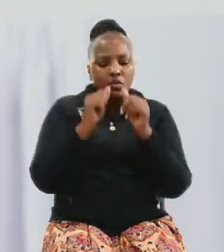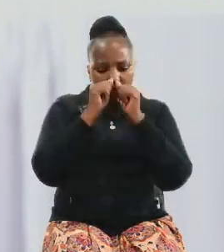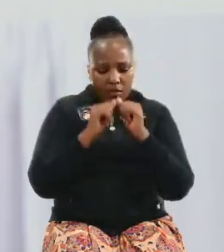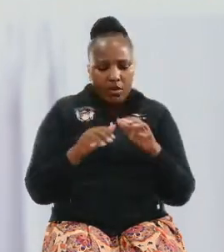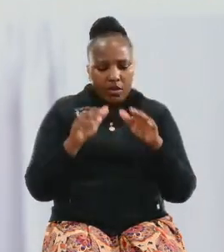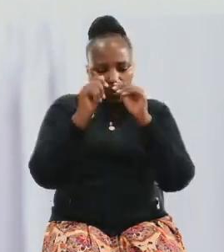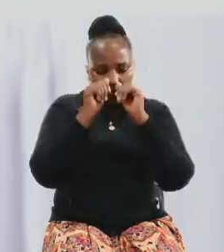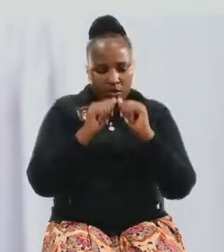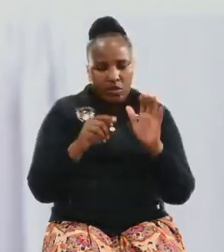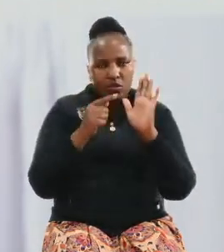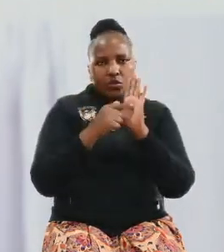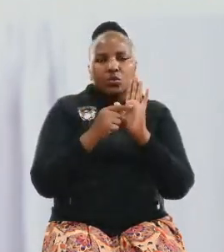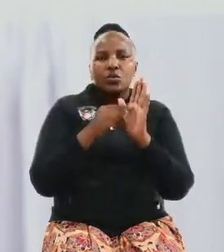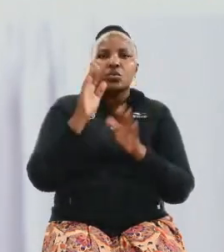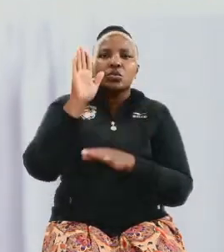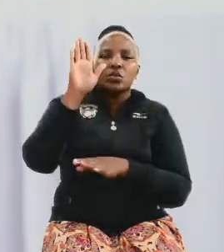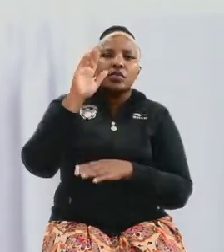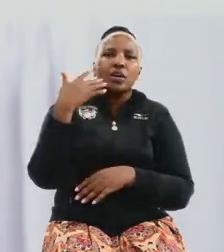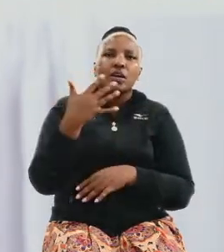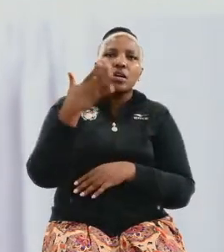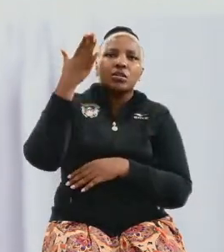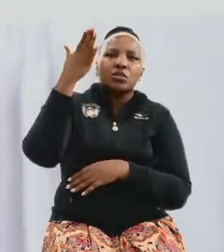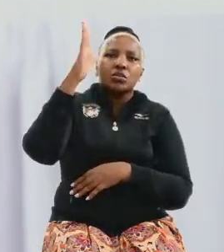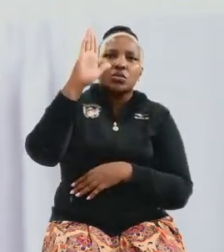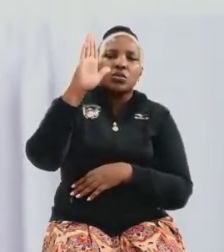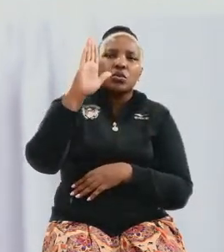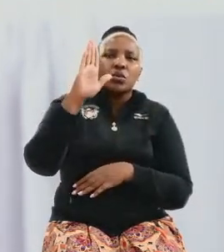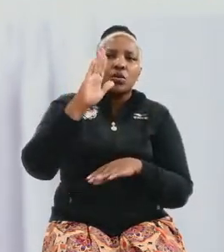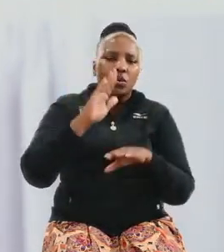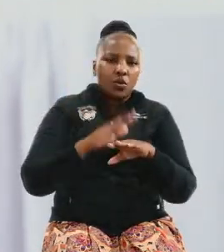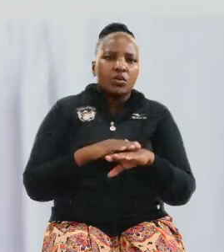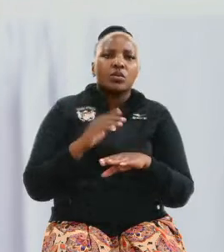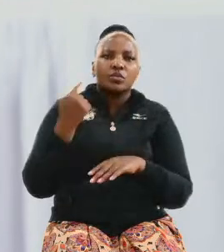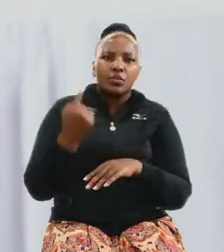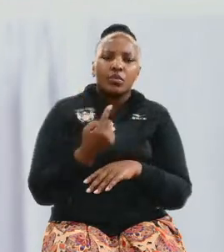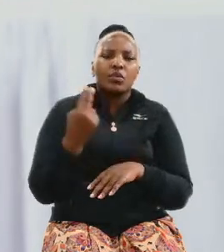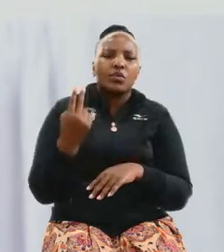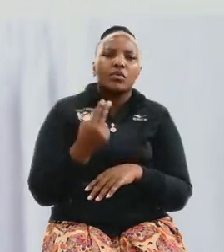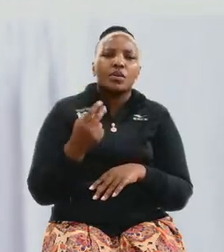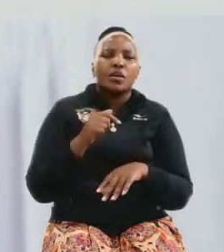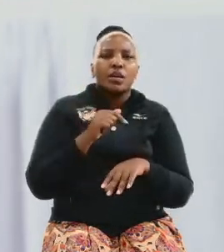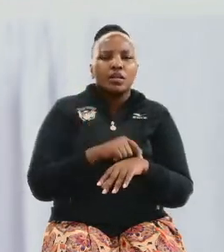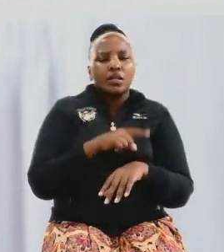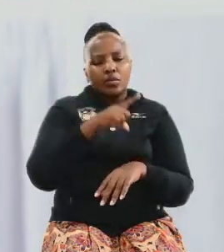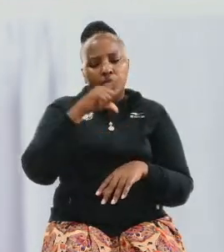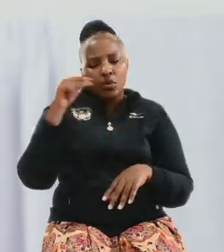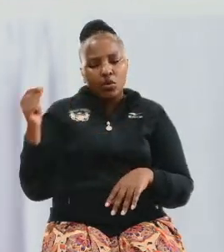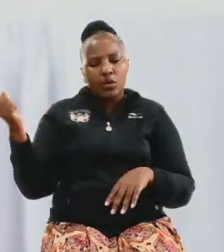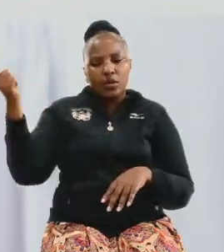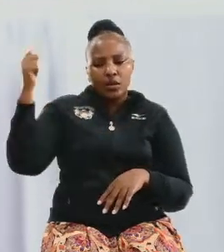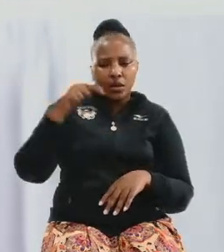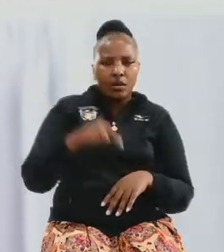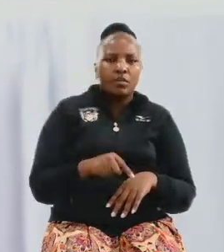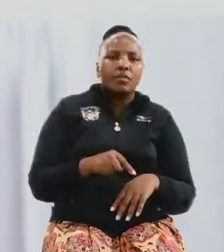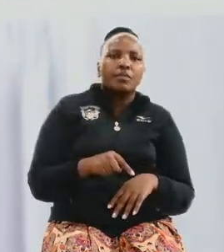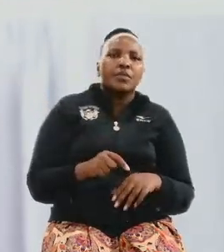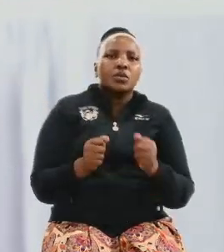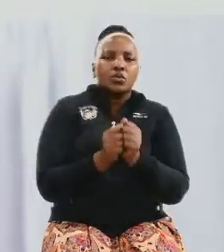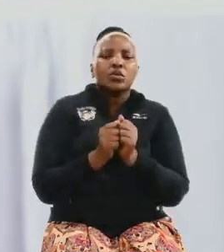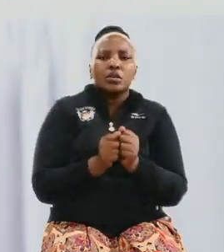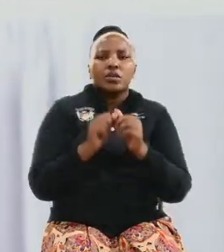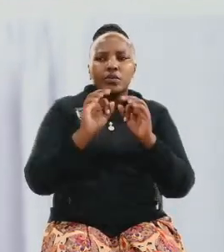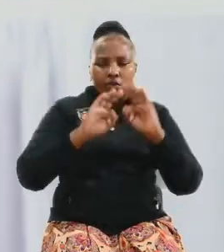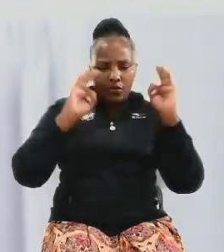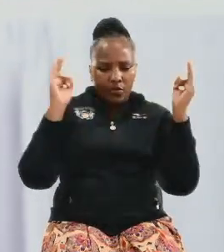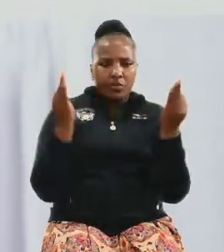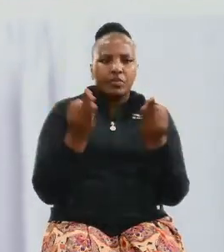na kuwaonekania. Mkono wako uweze kuwa juu yao Bwana, wakirudi na wakienda Bwana, pamoja na familia